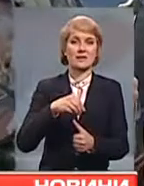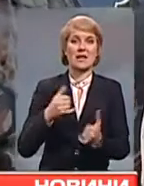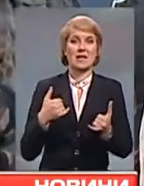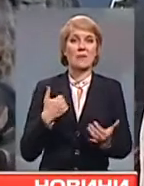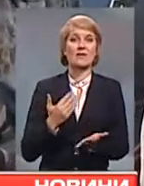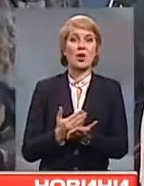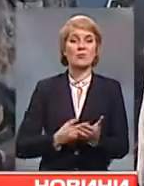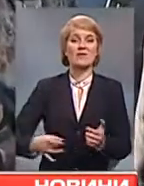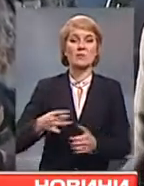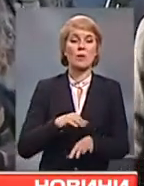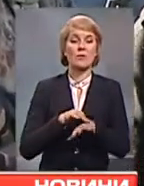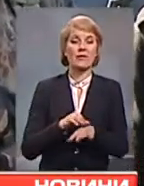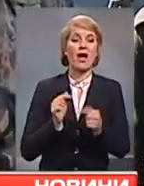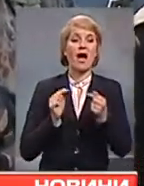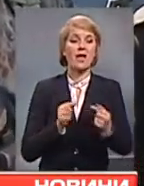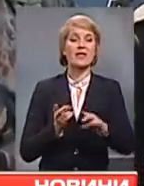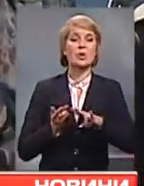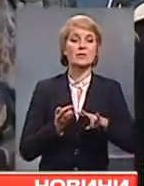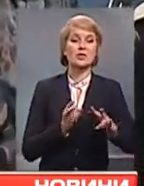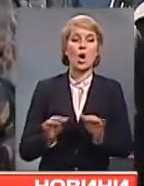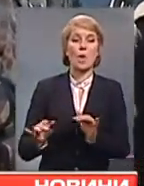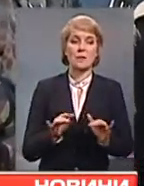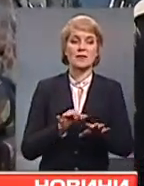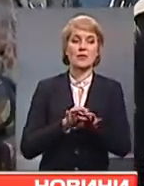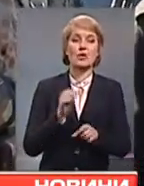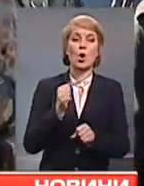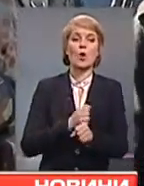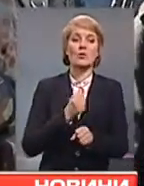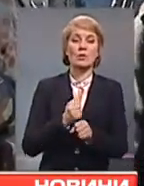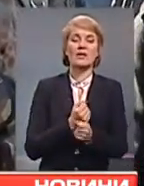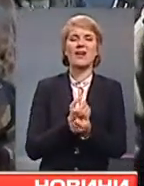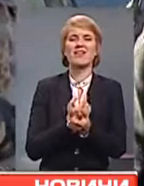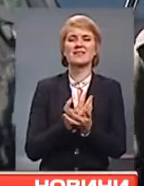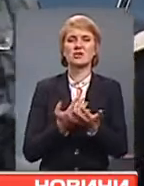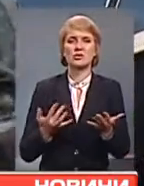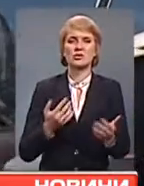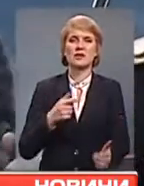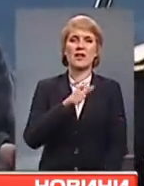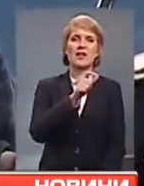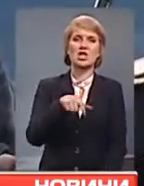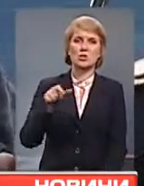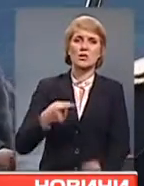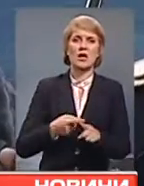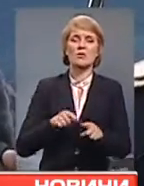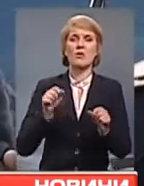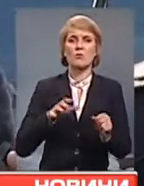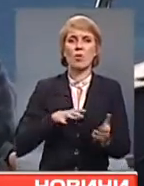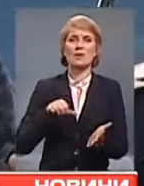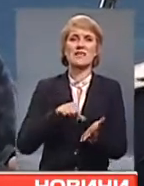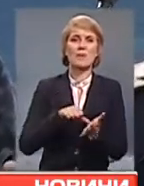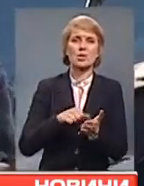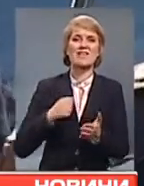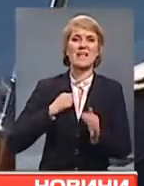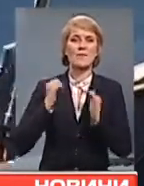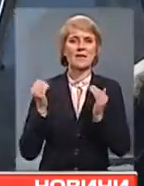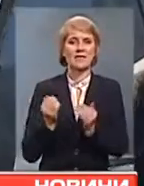Зараз ми знаходимося в зоні проведення антитерористичної операції. Проводиться обробка различних личностей, які можуть бути замішані в